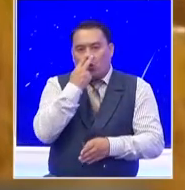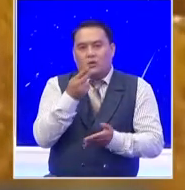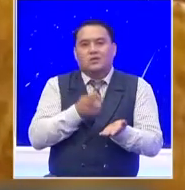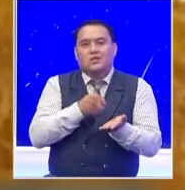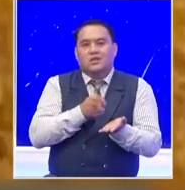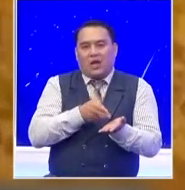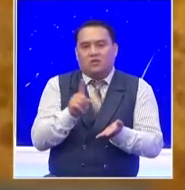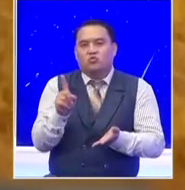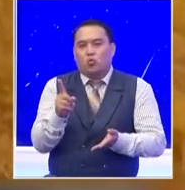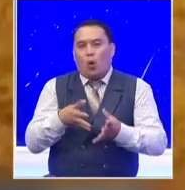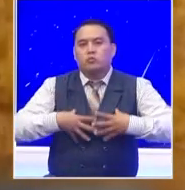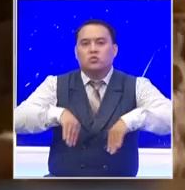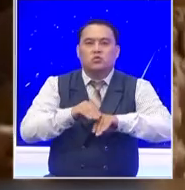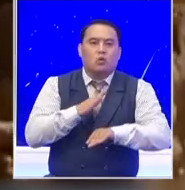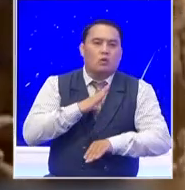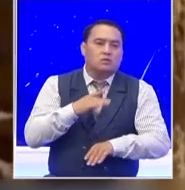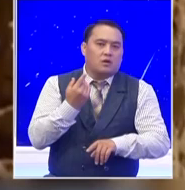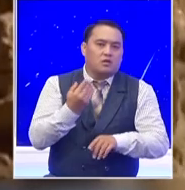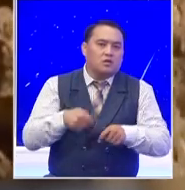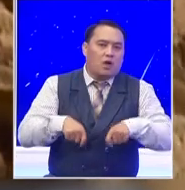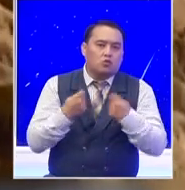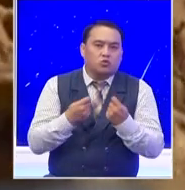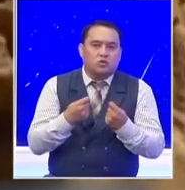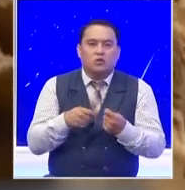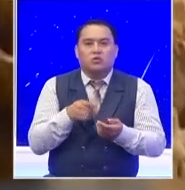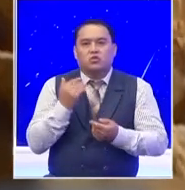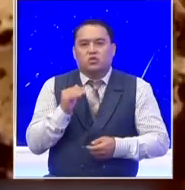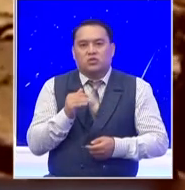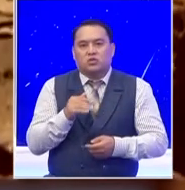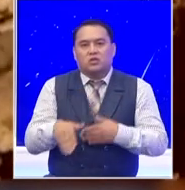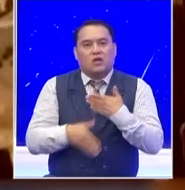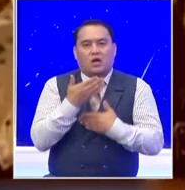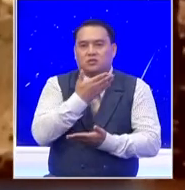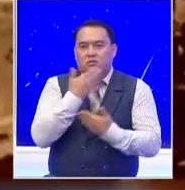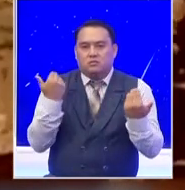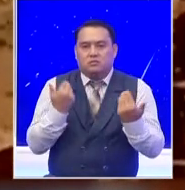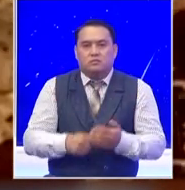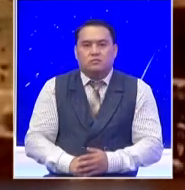сожалеют общественники, так это о том, что за такие нарушения частные турфирмы никто не наказывает.